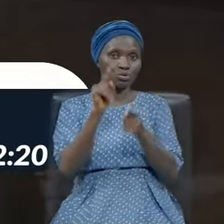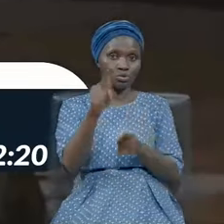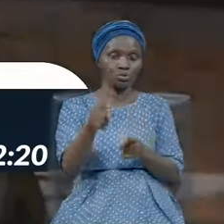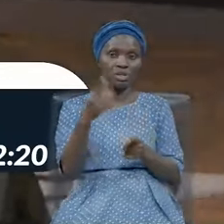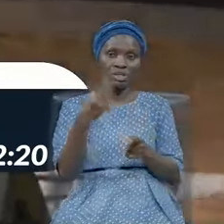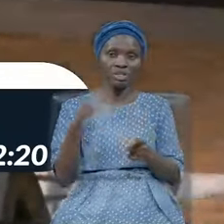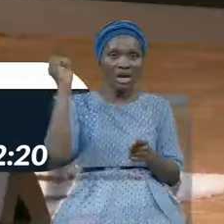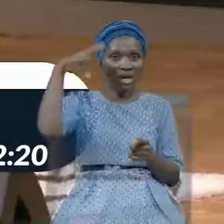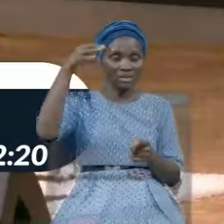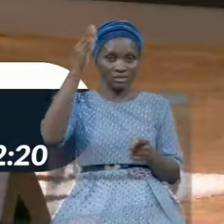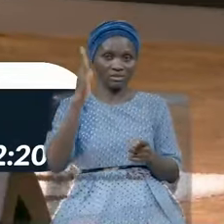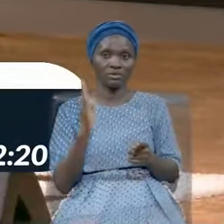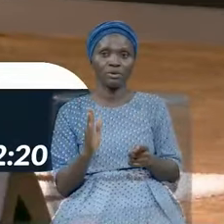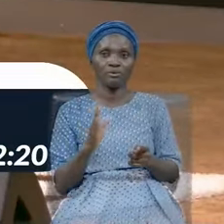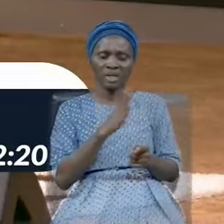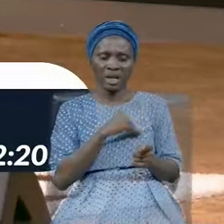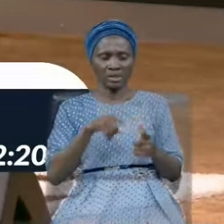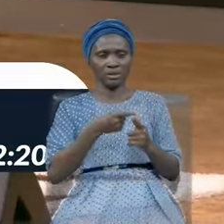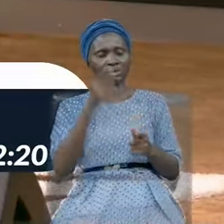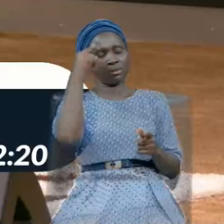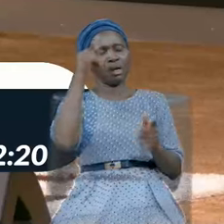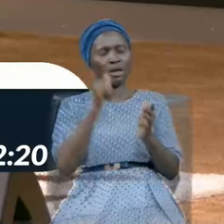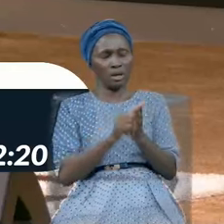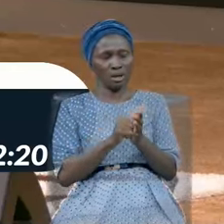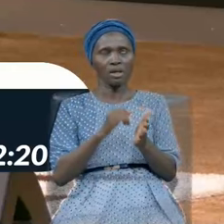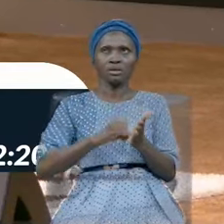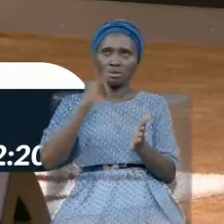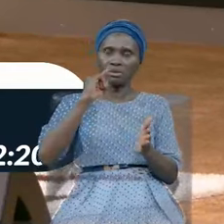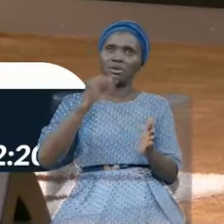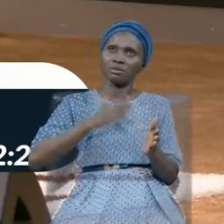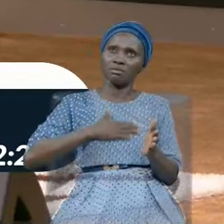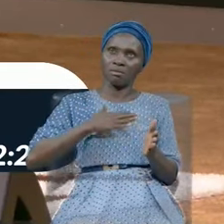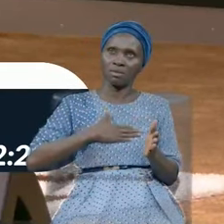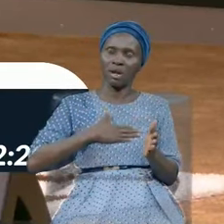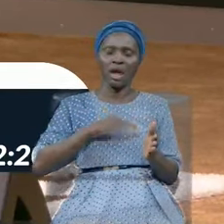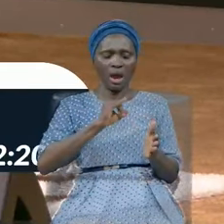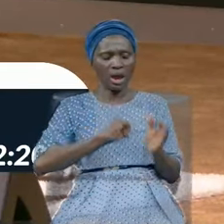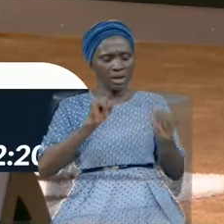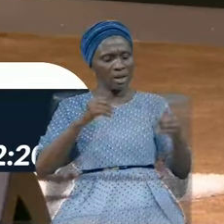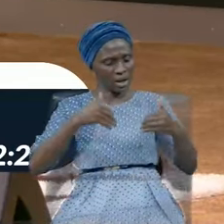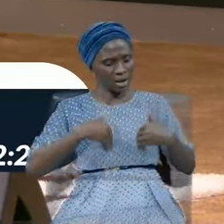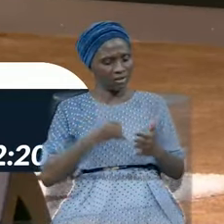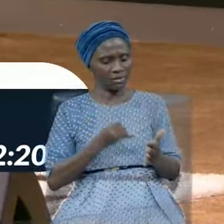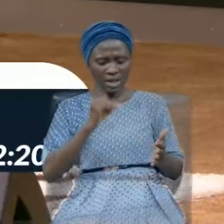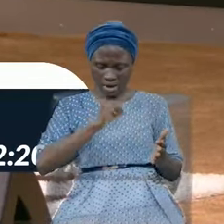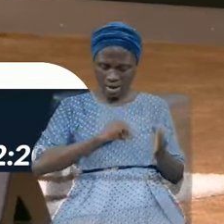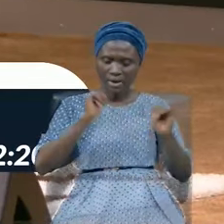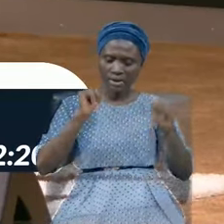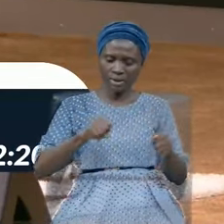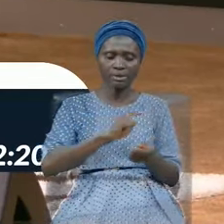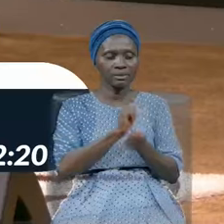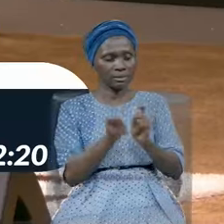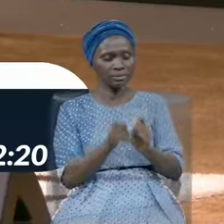est manifesté à vous, vous dites, mais cela est pour moi, je peux l'avoir, je peux être changé, je veux être